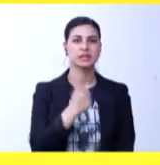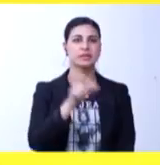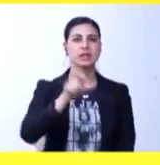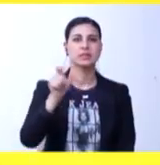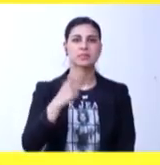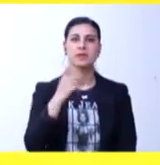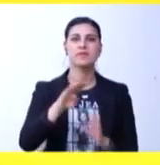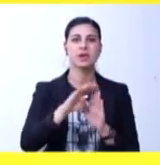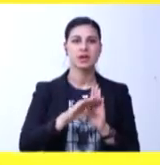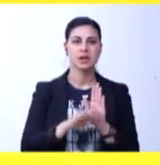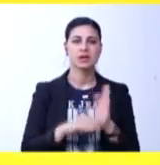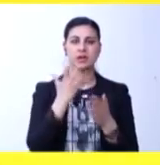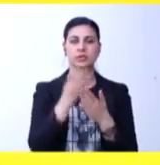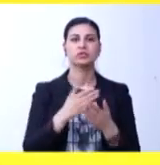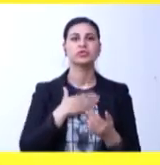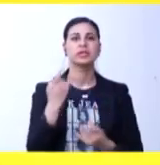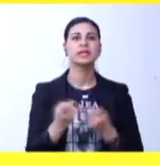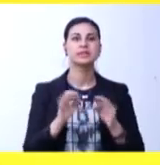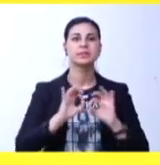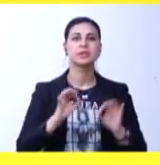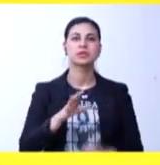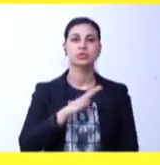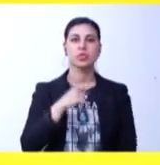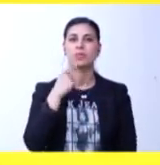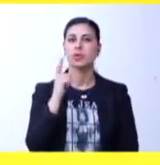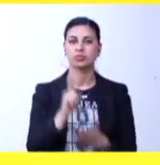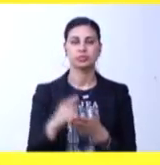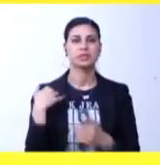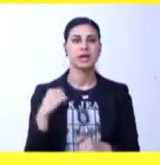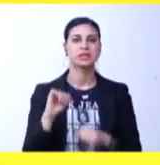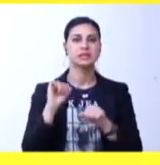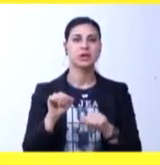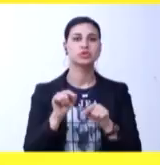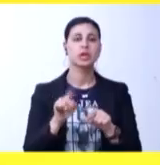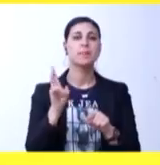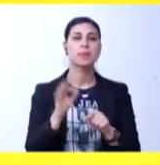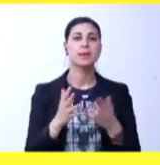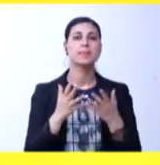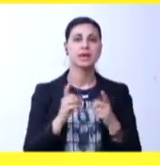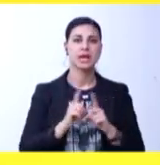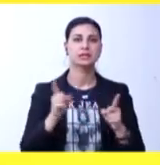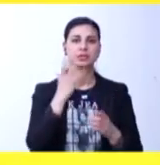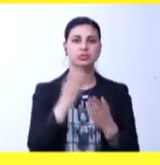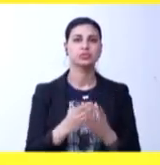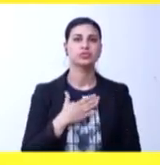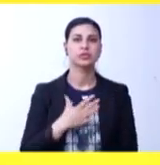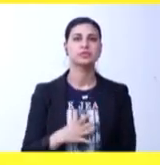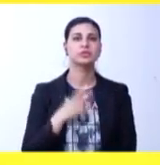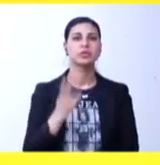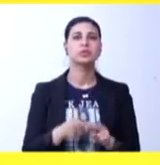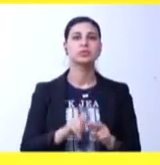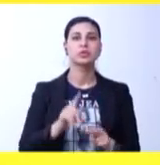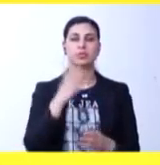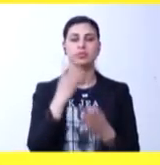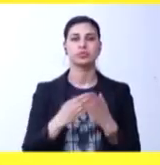საზოგადოებრივი მაუწყებელი და ჩვენი გადაცემა ხას უსვამდა იმას, რომ ჩვენ ვართ მხარდამჭერები, თუმცა განსაკუთრებით ებული იყო ეს დღე ჩვენთვისაც, იმიტომ რომ